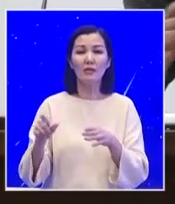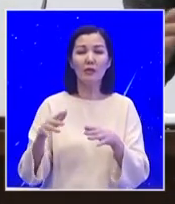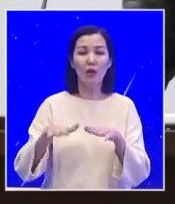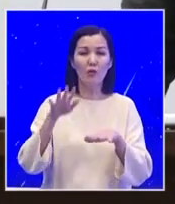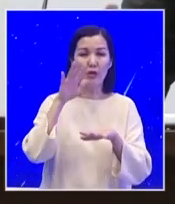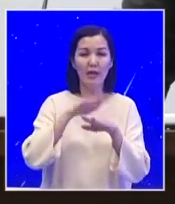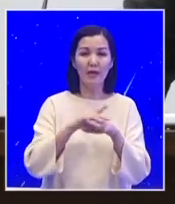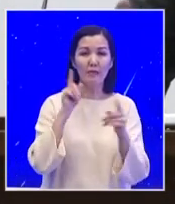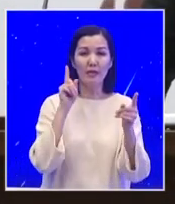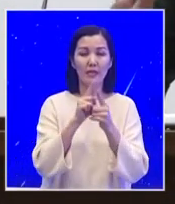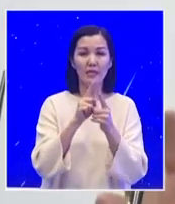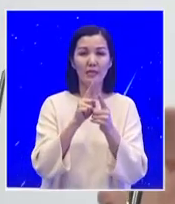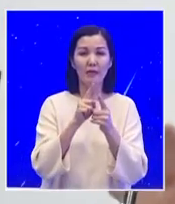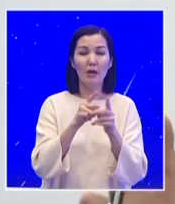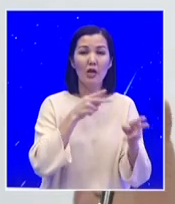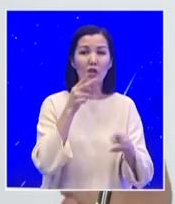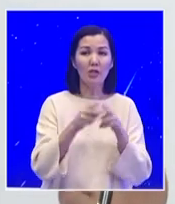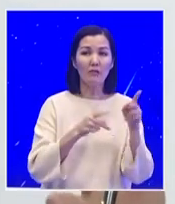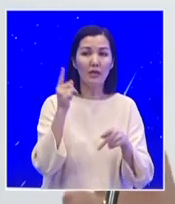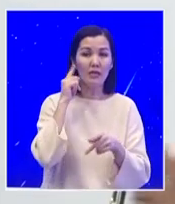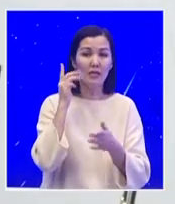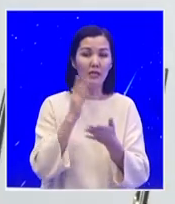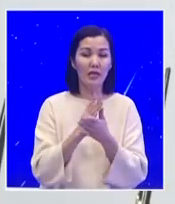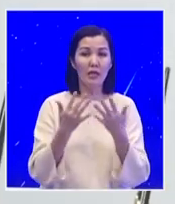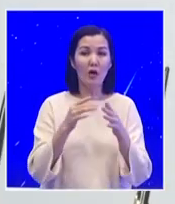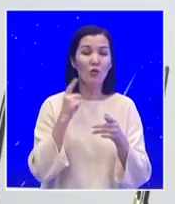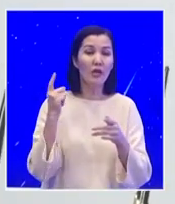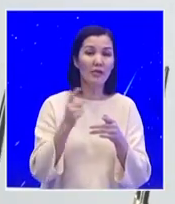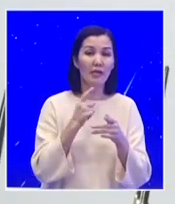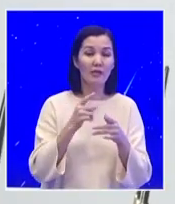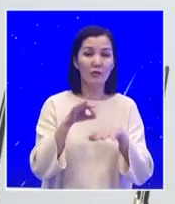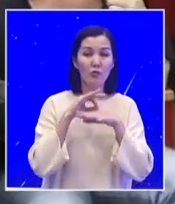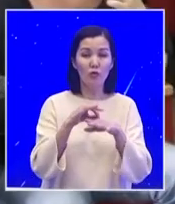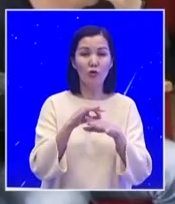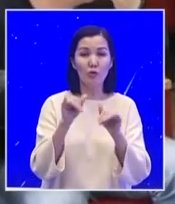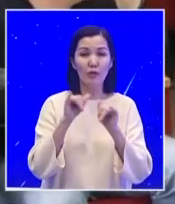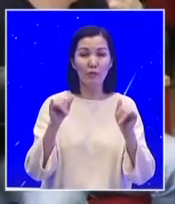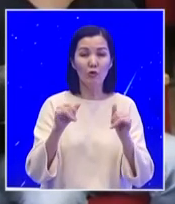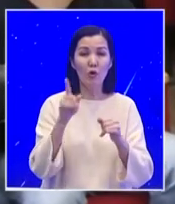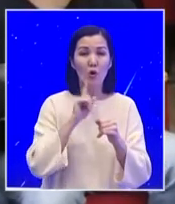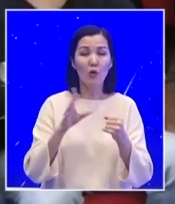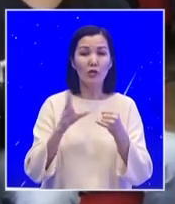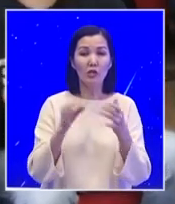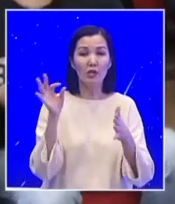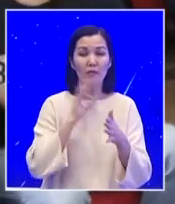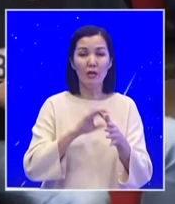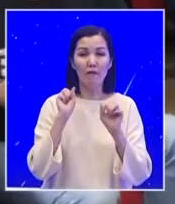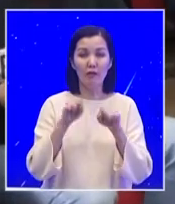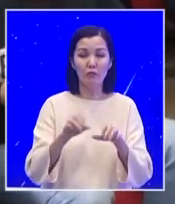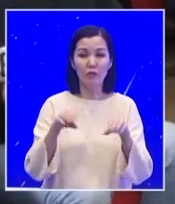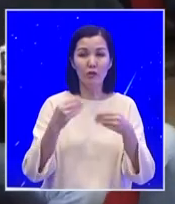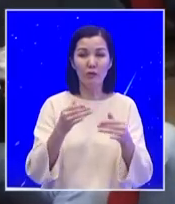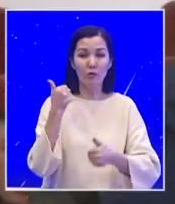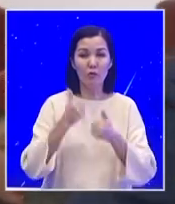әкімі өзі қабылдап, уәждерін жеке-жеке тыңдады. Ауыл шаруашылығы өндірісін жүргізу үшін уақытша жерді пайдалану құқығы берілетін